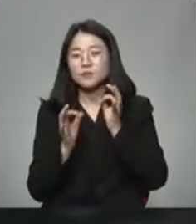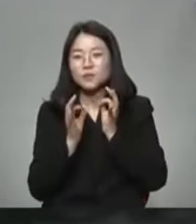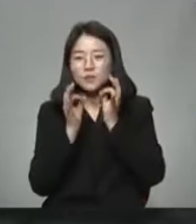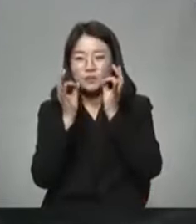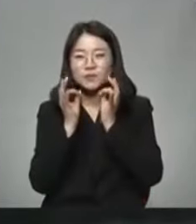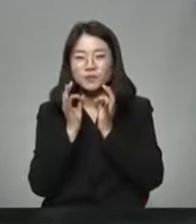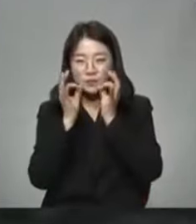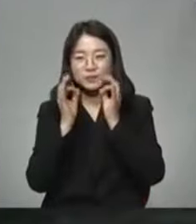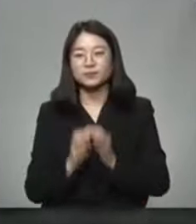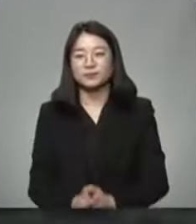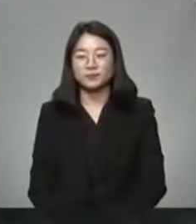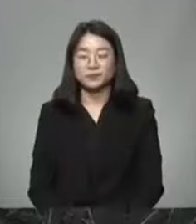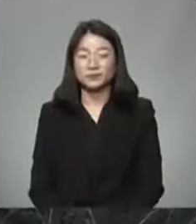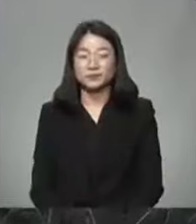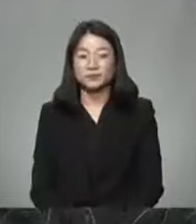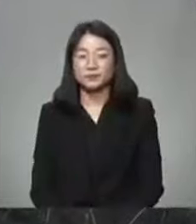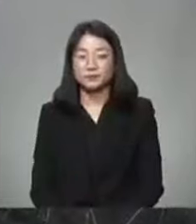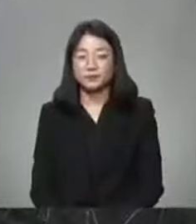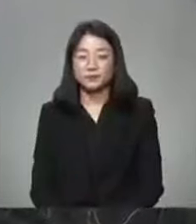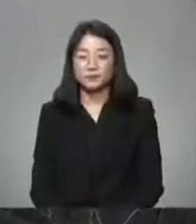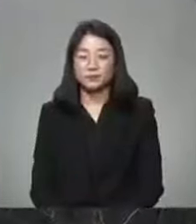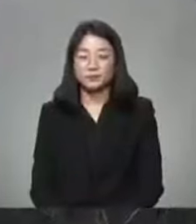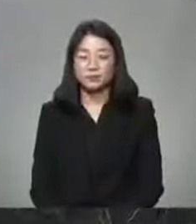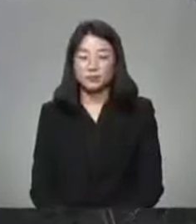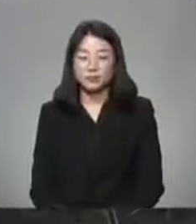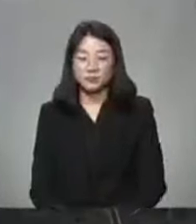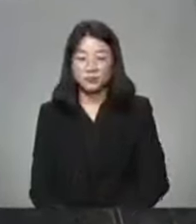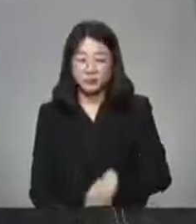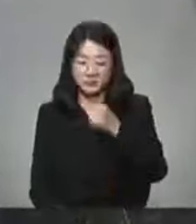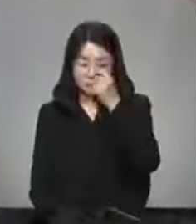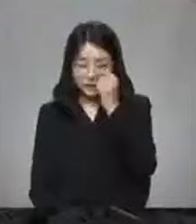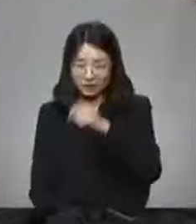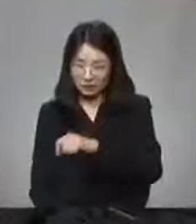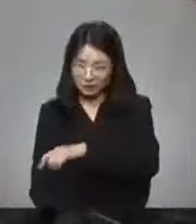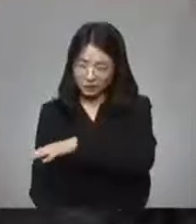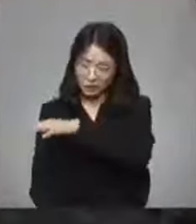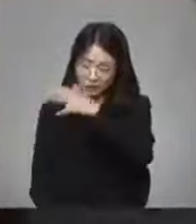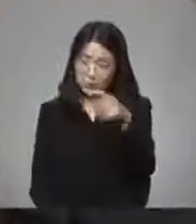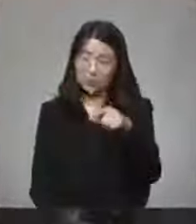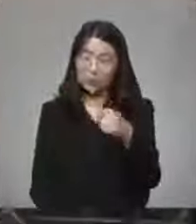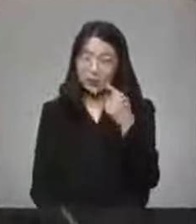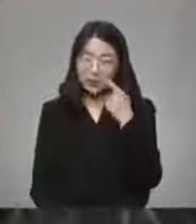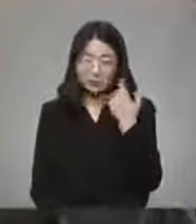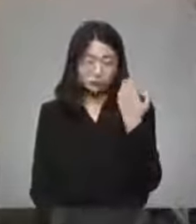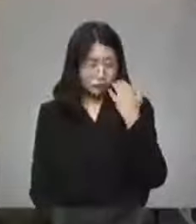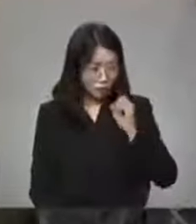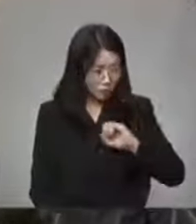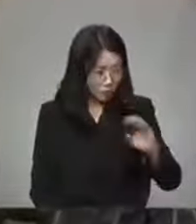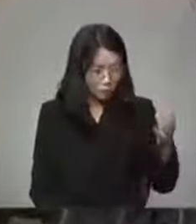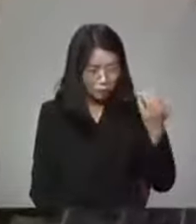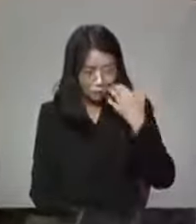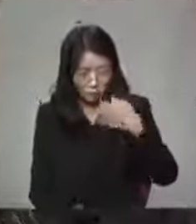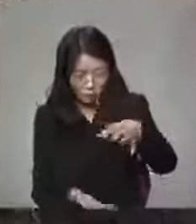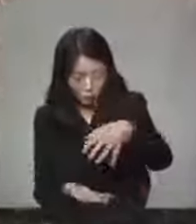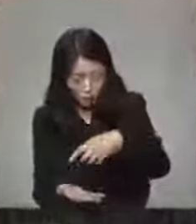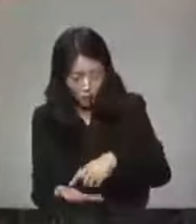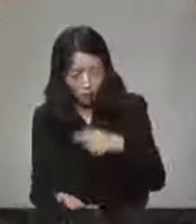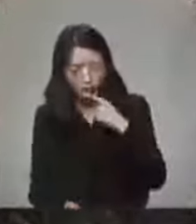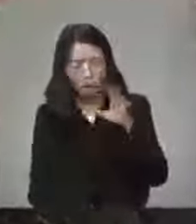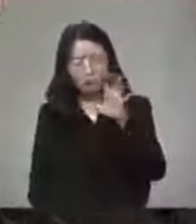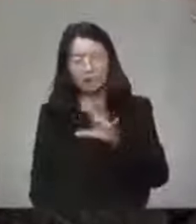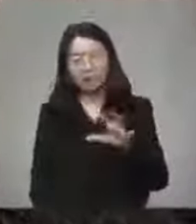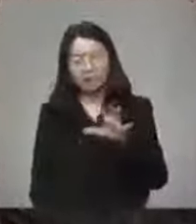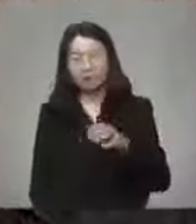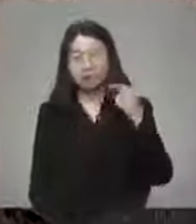쓰레기 발생량을 줄일 예정입니다 쓰레기 장처럼 변해버린 도시 모수 누군가는 버리고 누군가는 줍고 악순환이